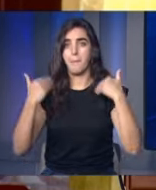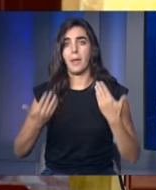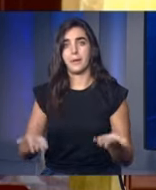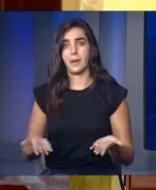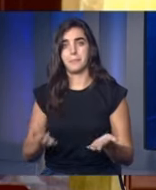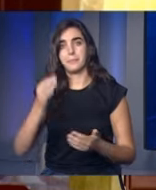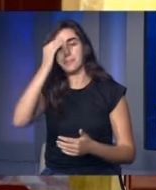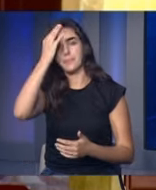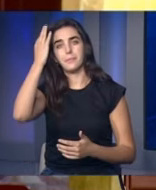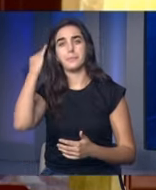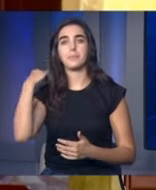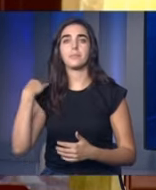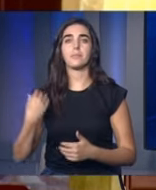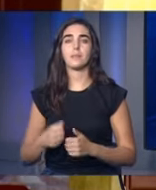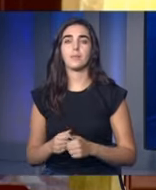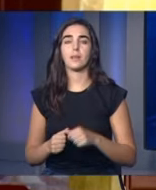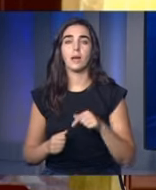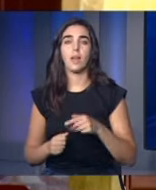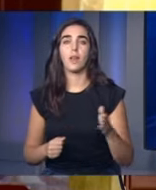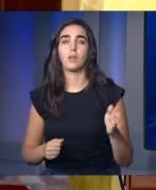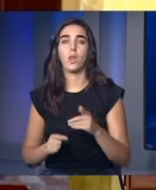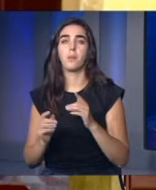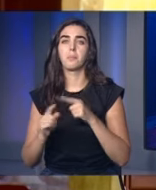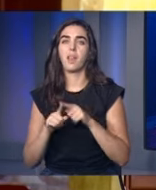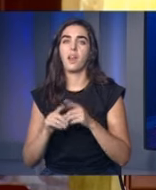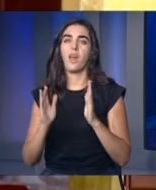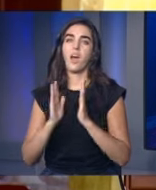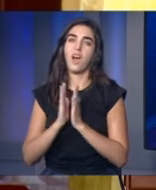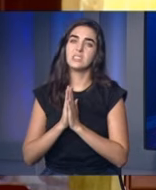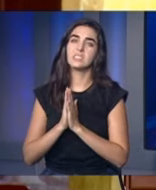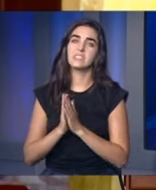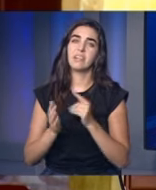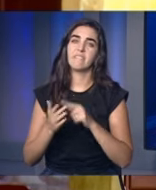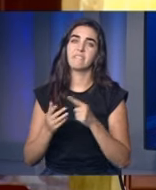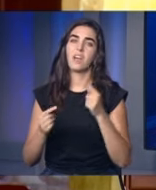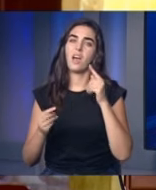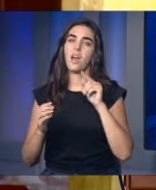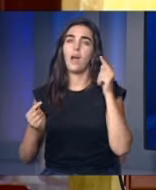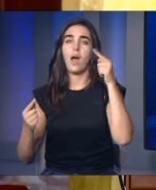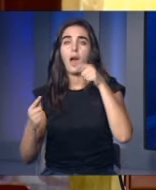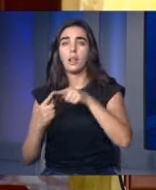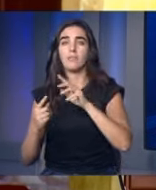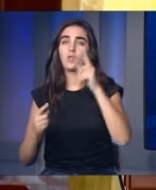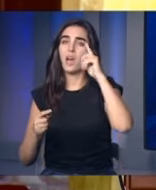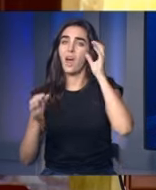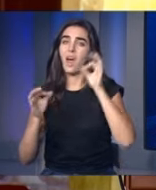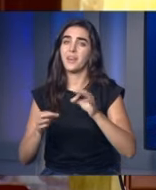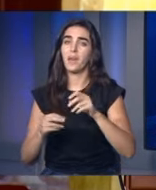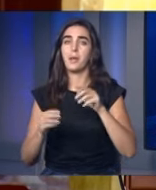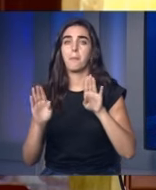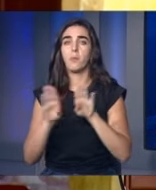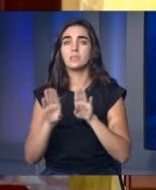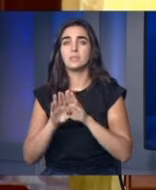أبناءنا المؤمنين لصلاة التكفير عن هذه الإهانة لسر